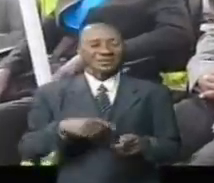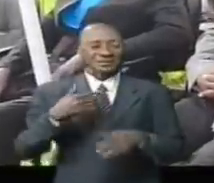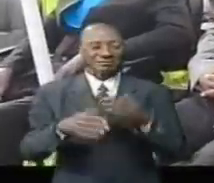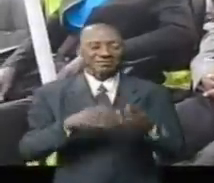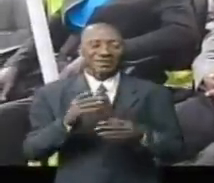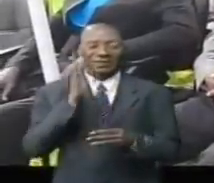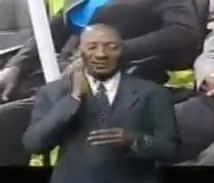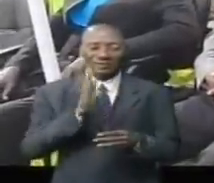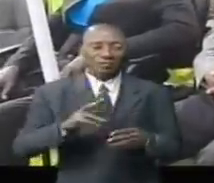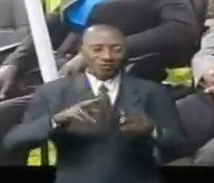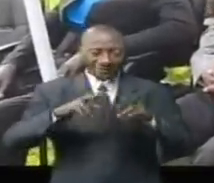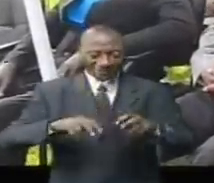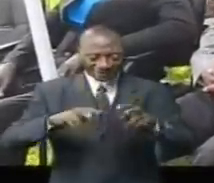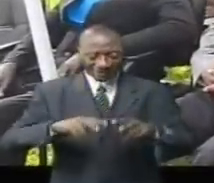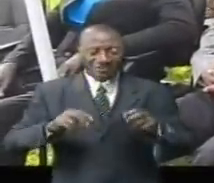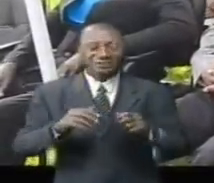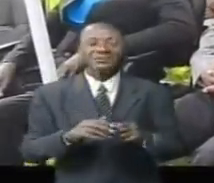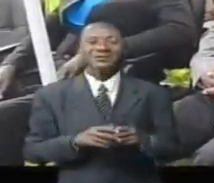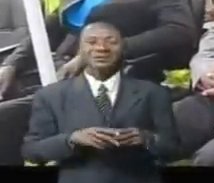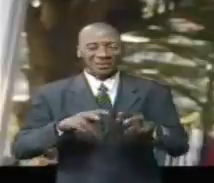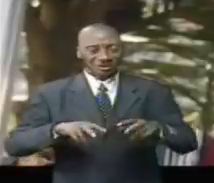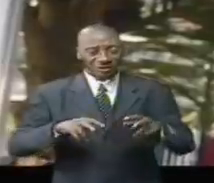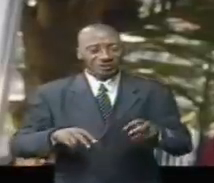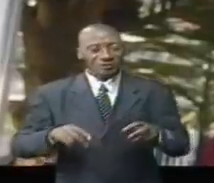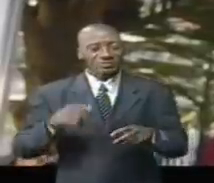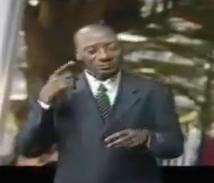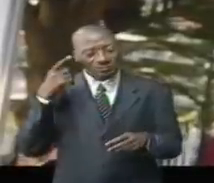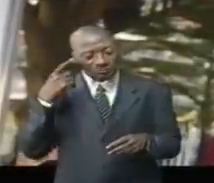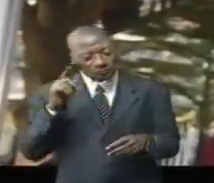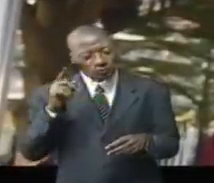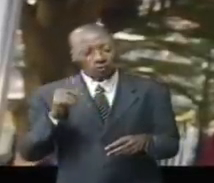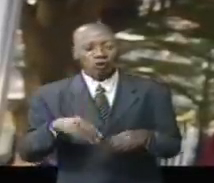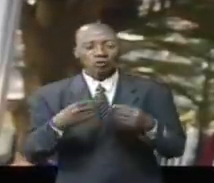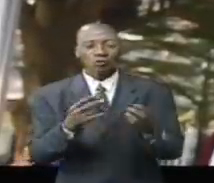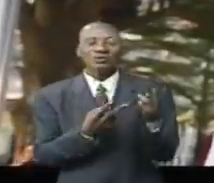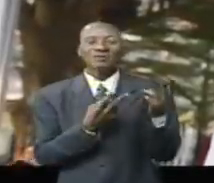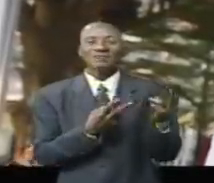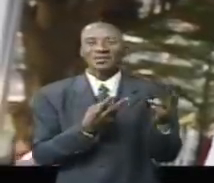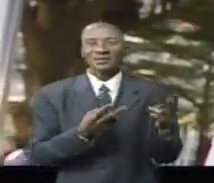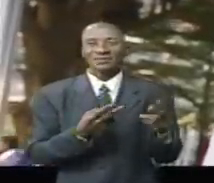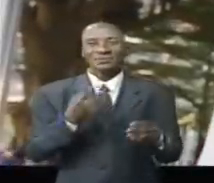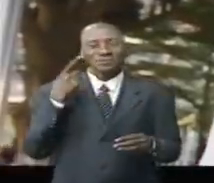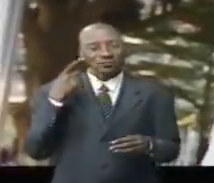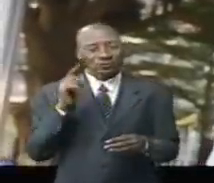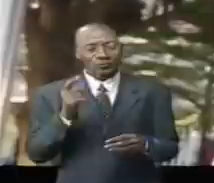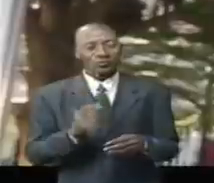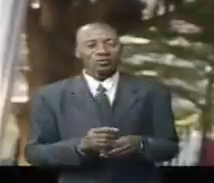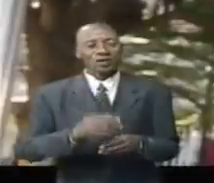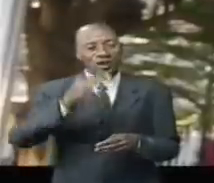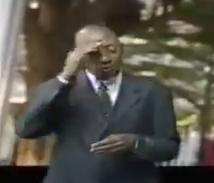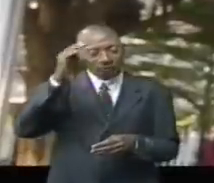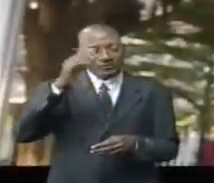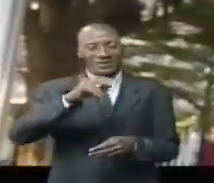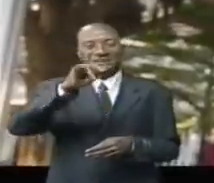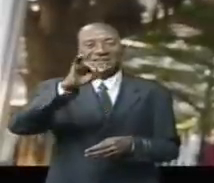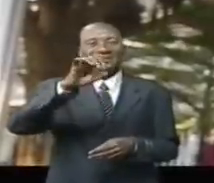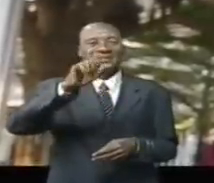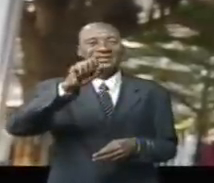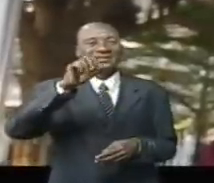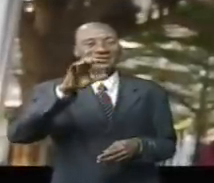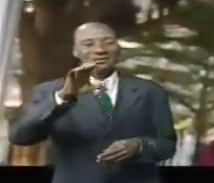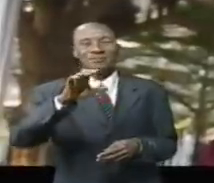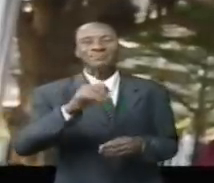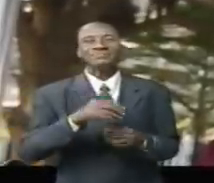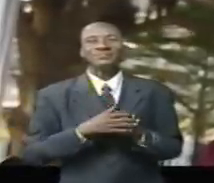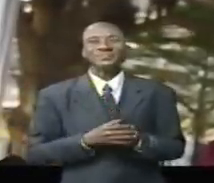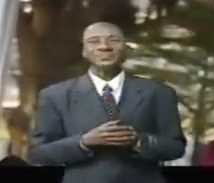avons, pour réaliser ces missions, il faut des valeurs, n'est-ce pas? Nous faisons la promotion d'un certain nombre de valeurs